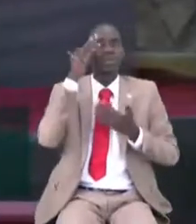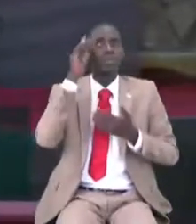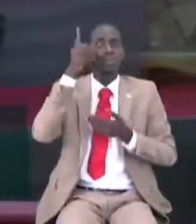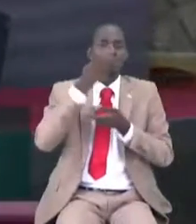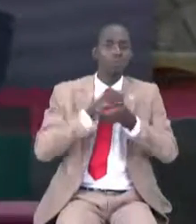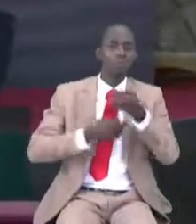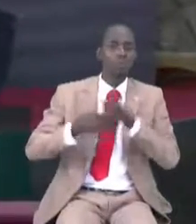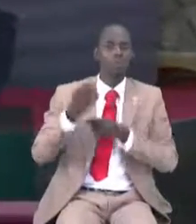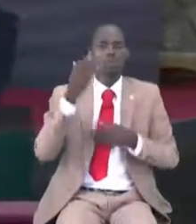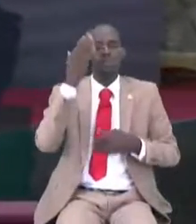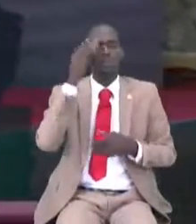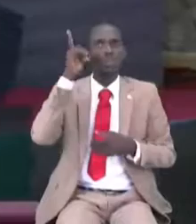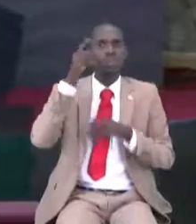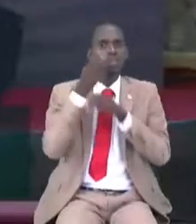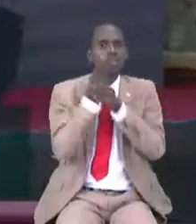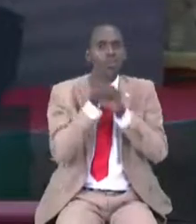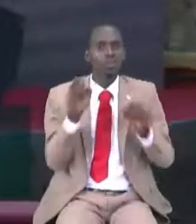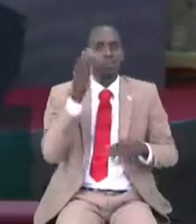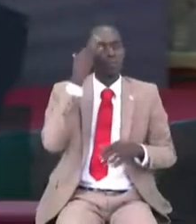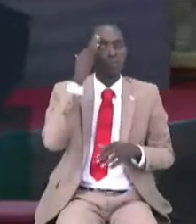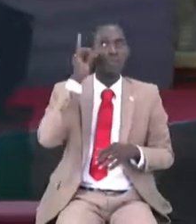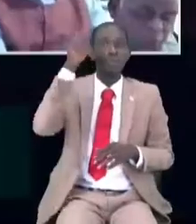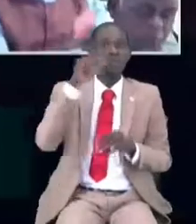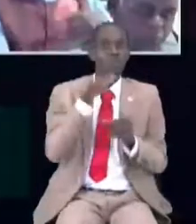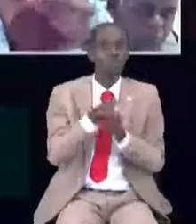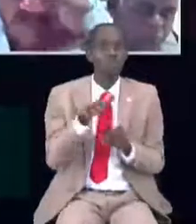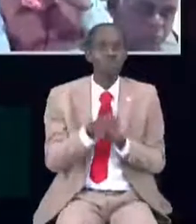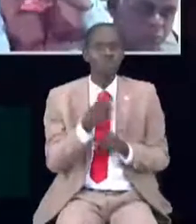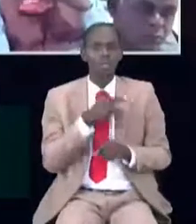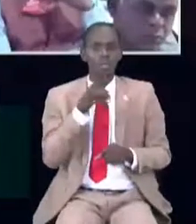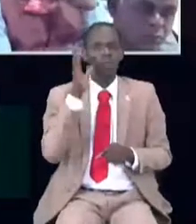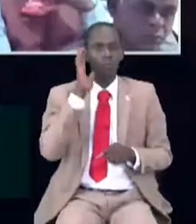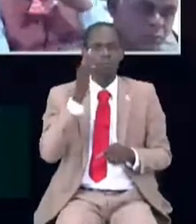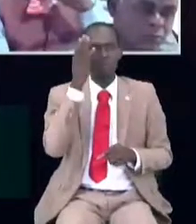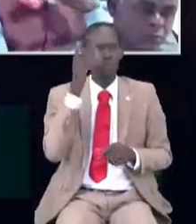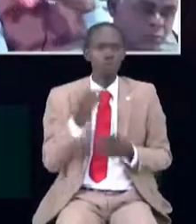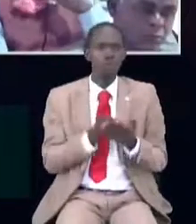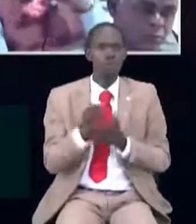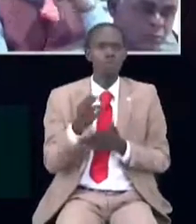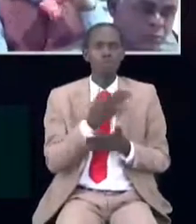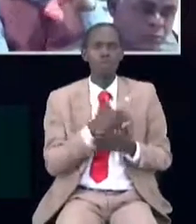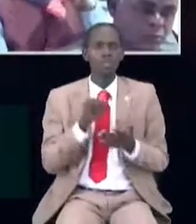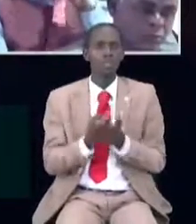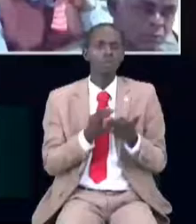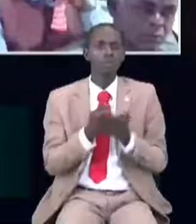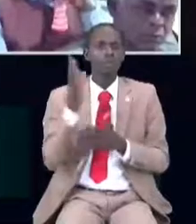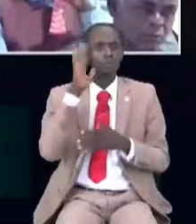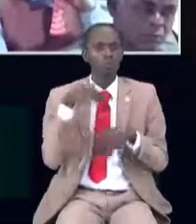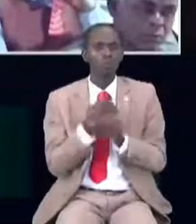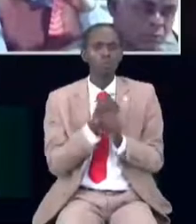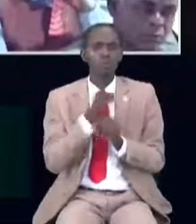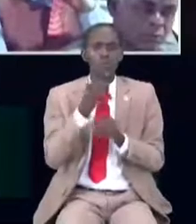vous connaîtrez la vérité et la vérité vous affranchira. C'est rendu clair.